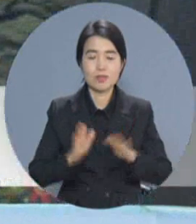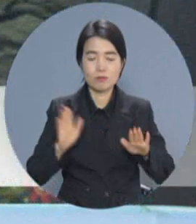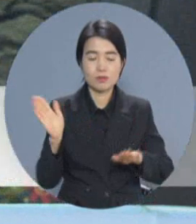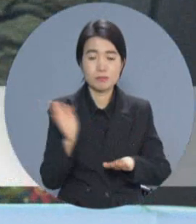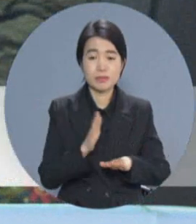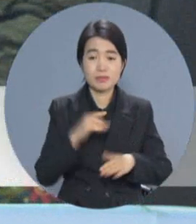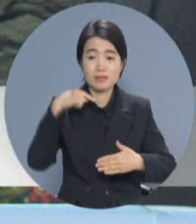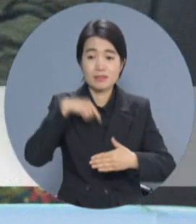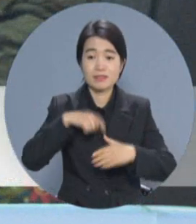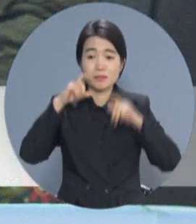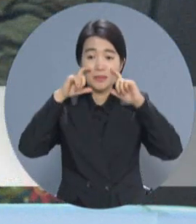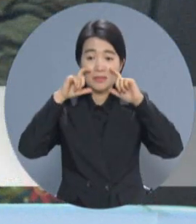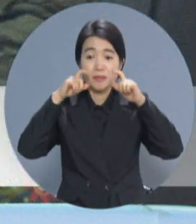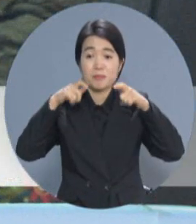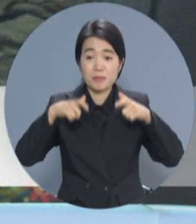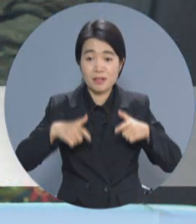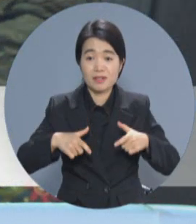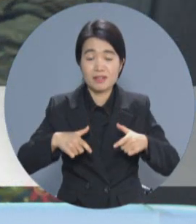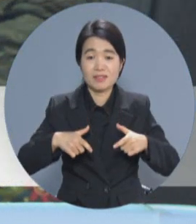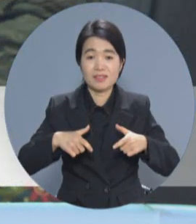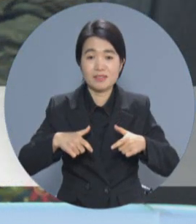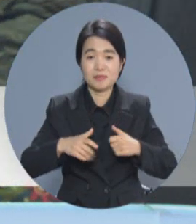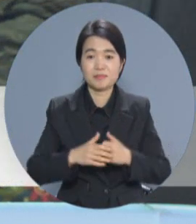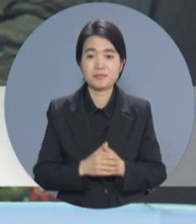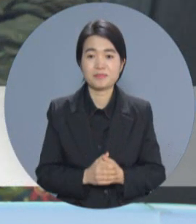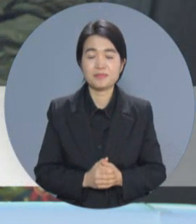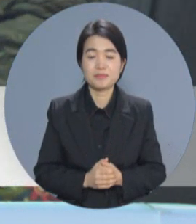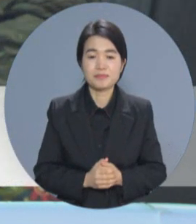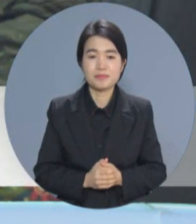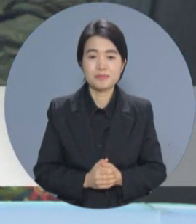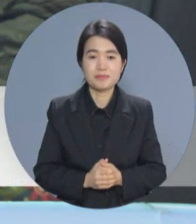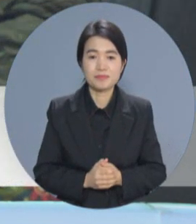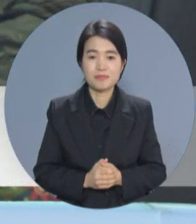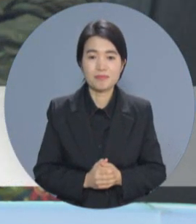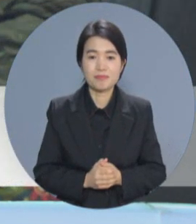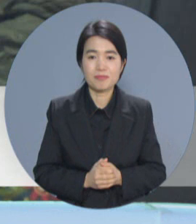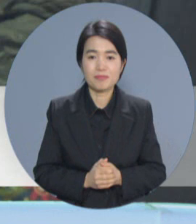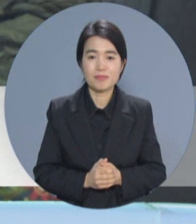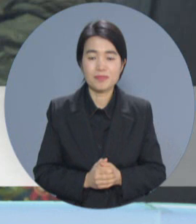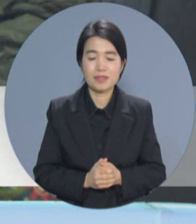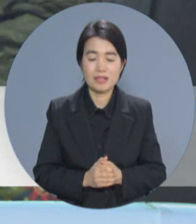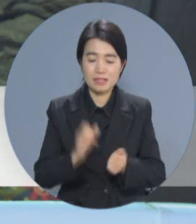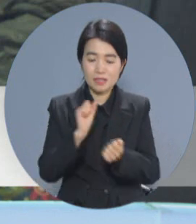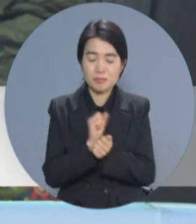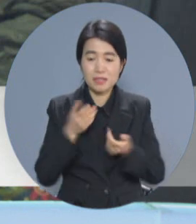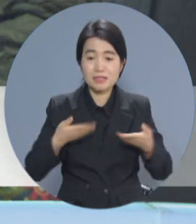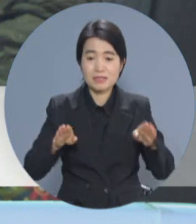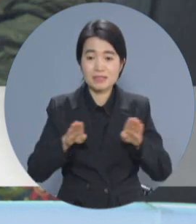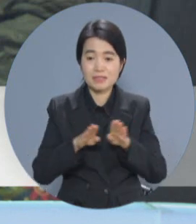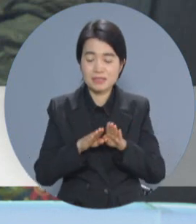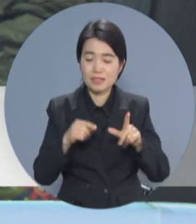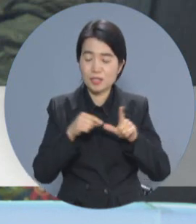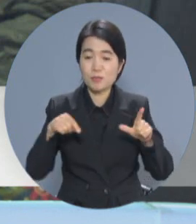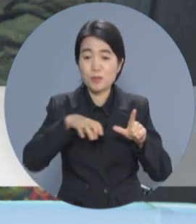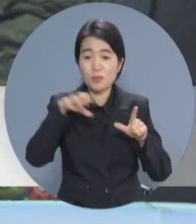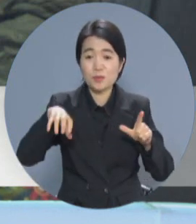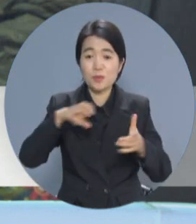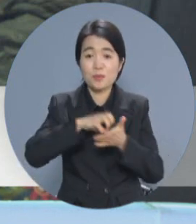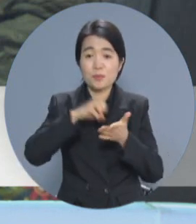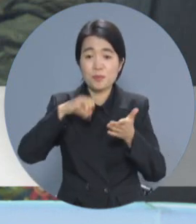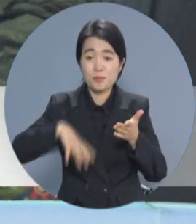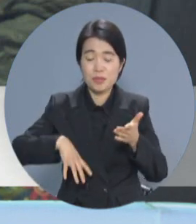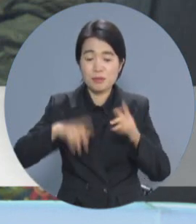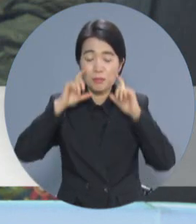오늘부터 실내에서 마스크를 착용해야 하는 의무가 대폭 완화됐습니다. 이제 감염 취약 시설과 같은 일부 장소를